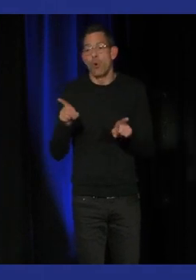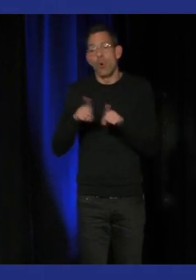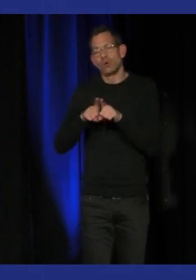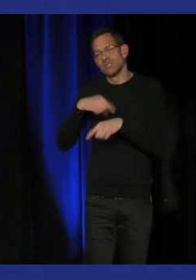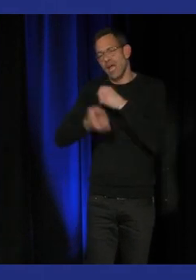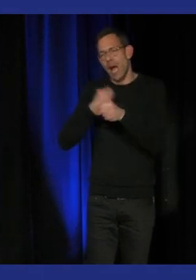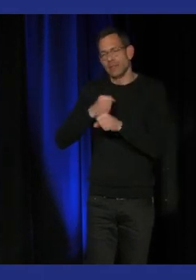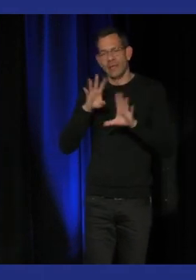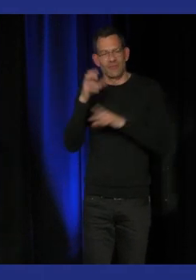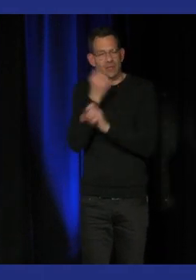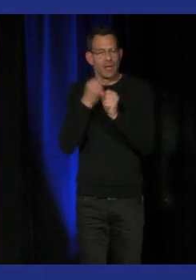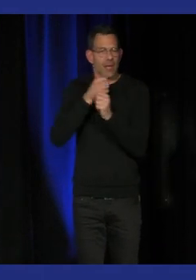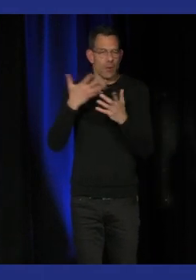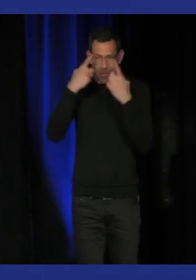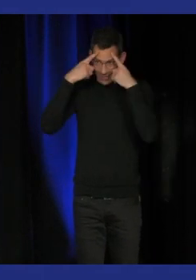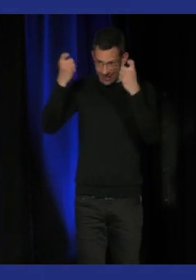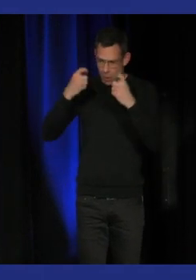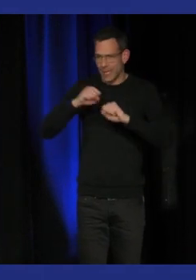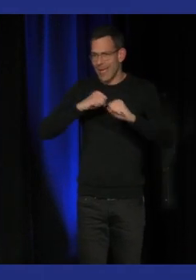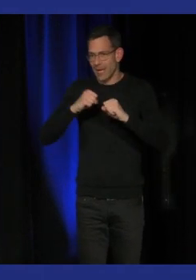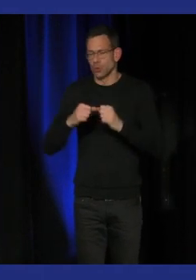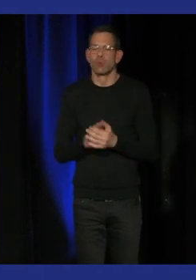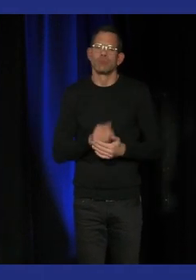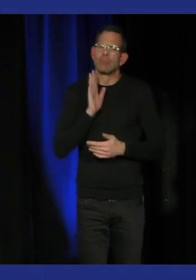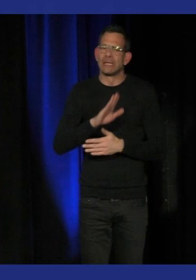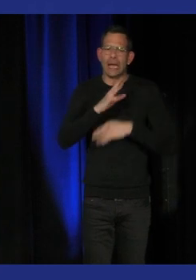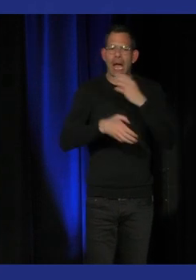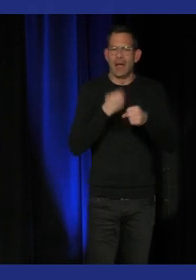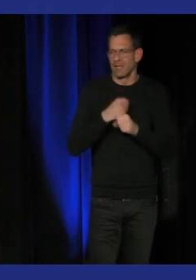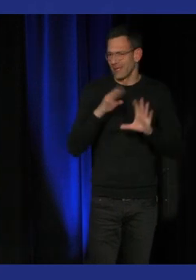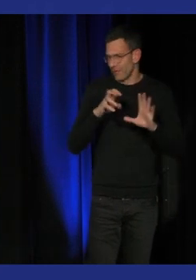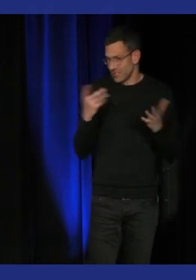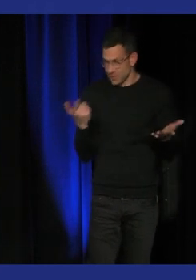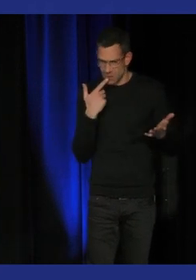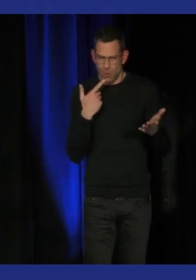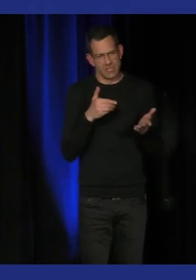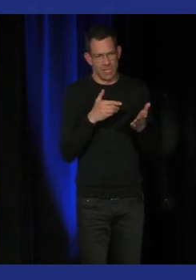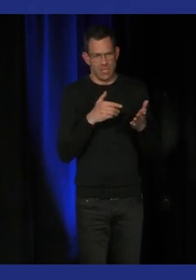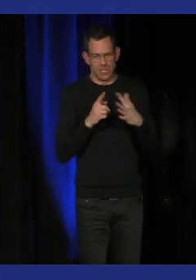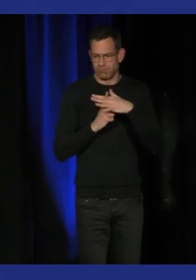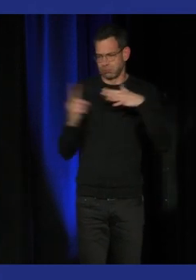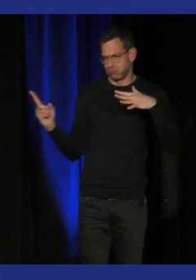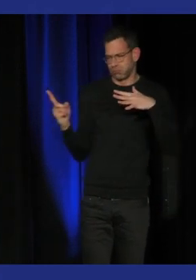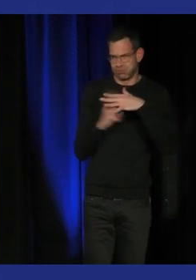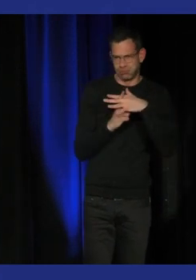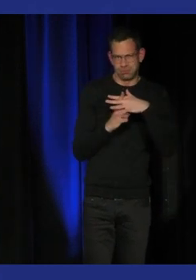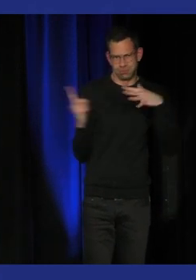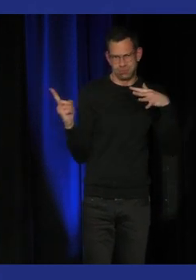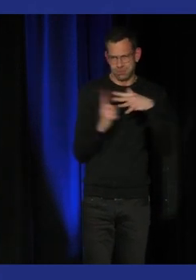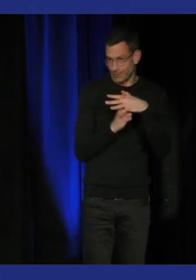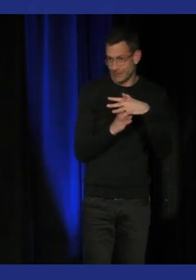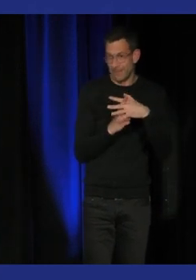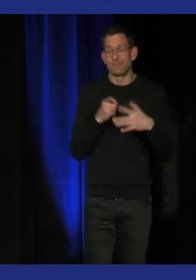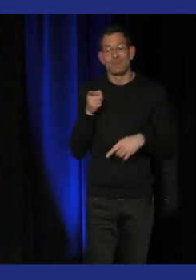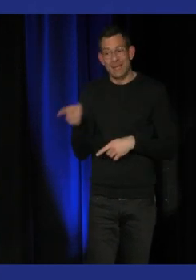les années 90, on est beaucoup sur exclusion-intégration. Et l'accessibilité va être pensée comme